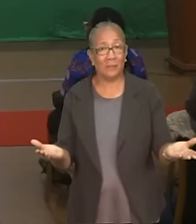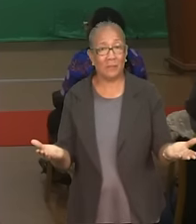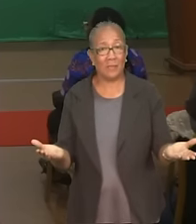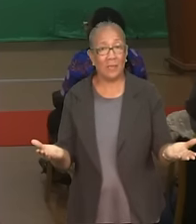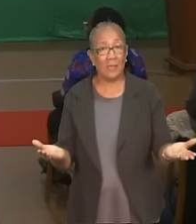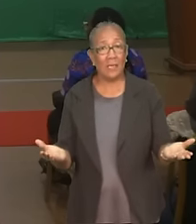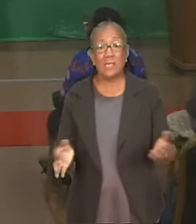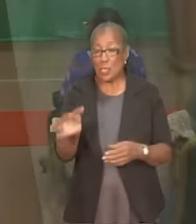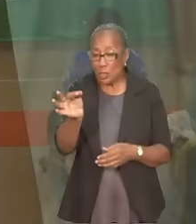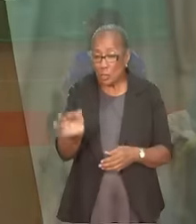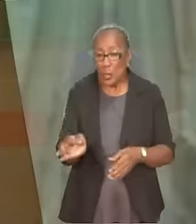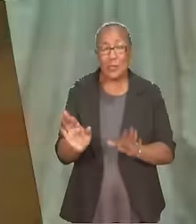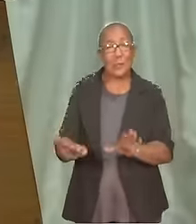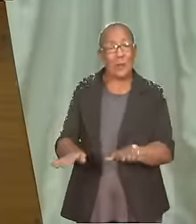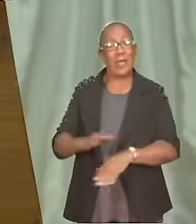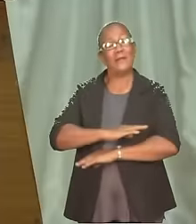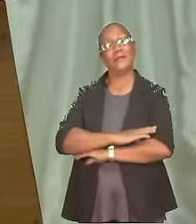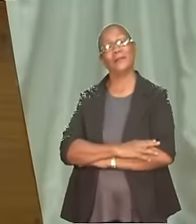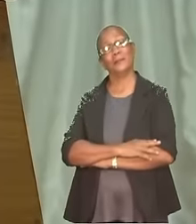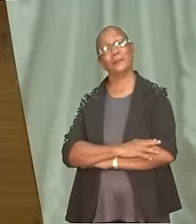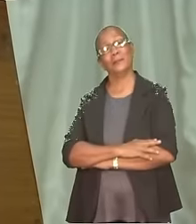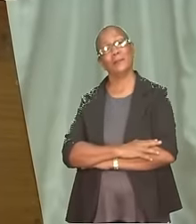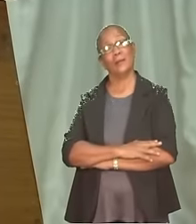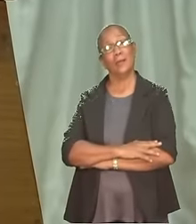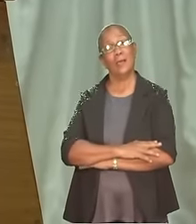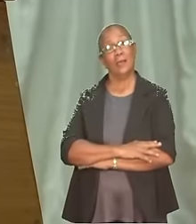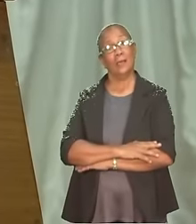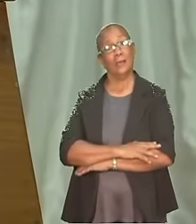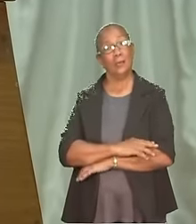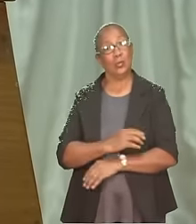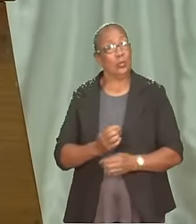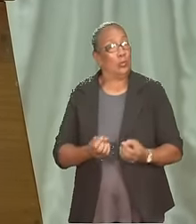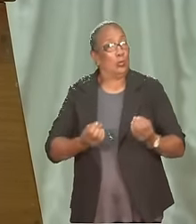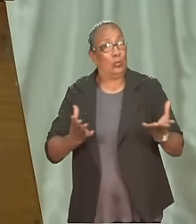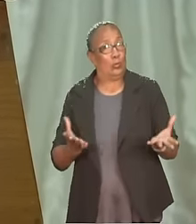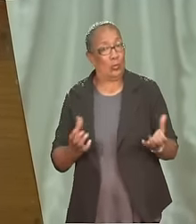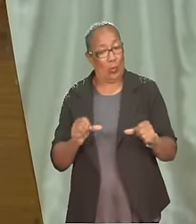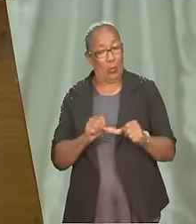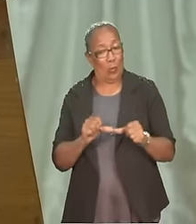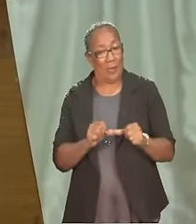die thuis zitten, die spookambtenaren zijn.